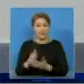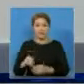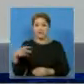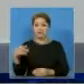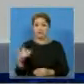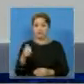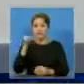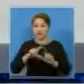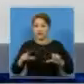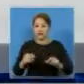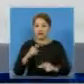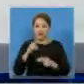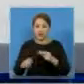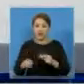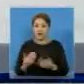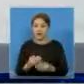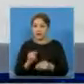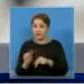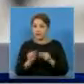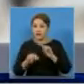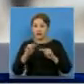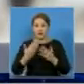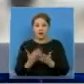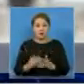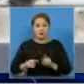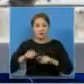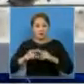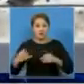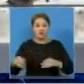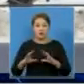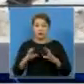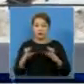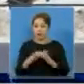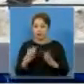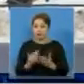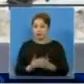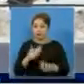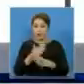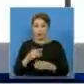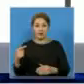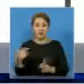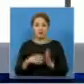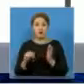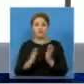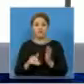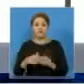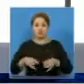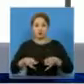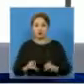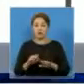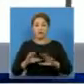2000 жылғы мектеп түлектерінің тартуы. Олар туған жерге тағзым акциясын қолдады. 1983 жылы туған